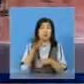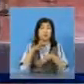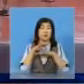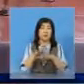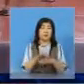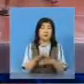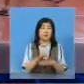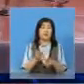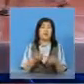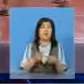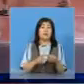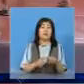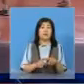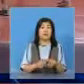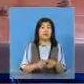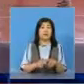проводить. Во-первых, это